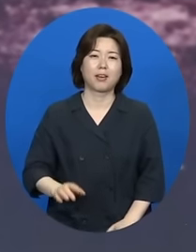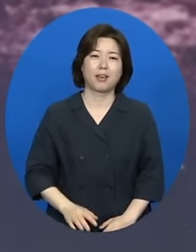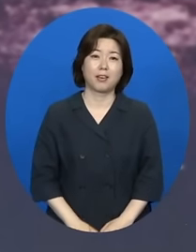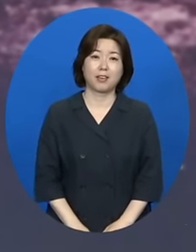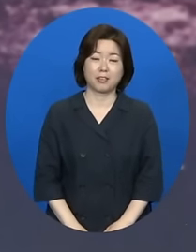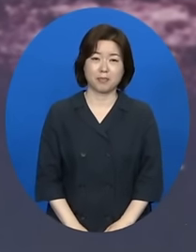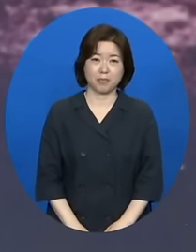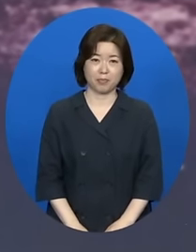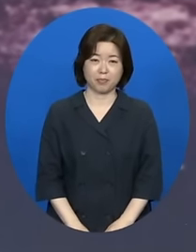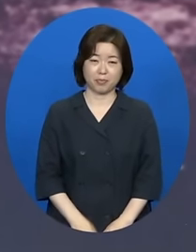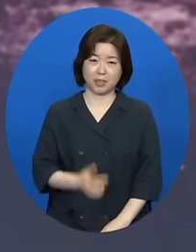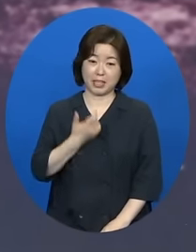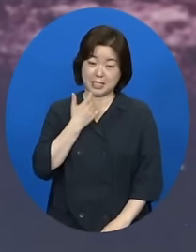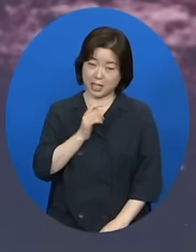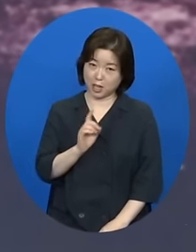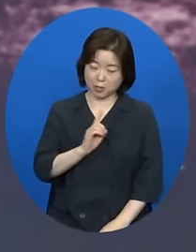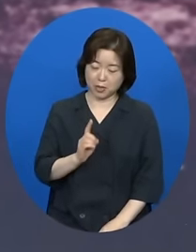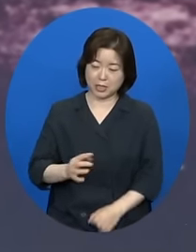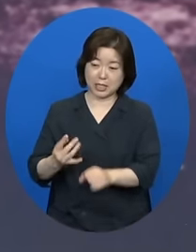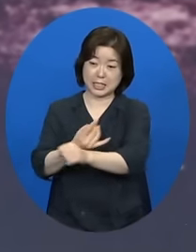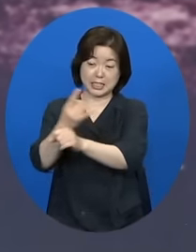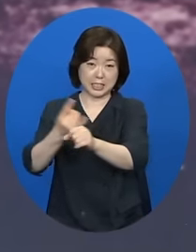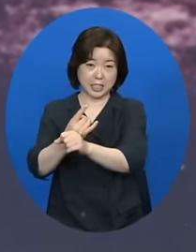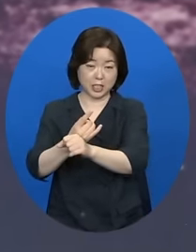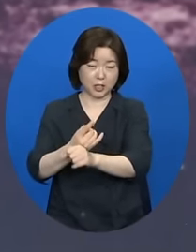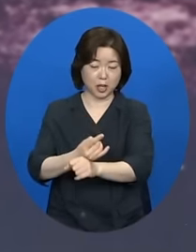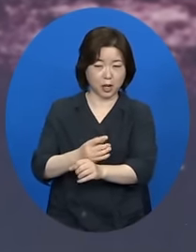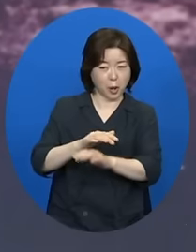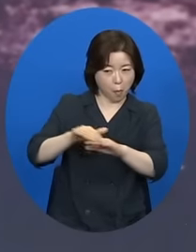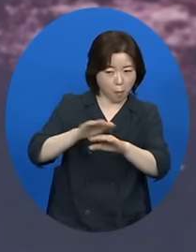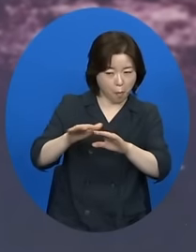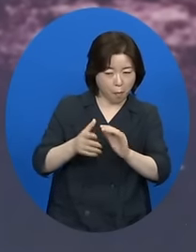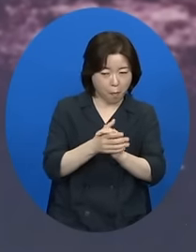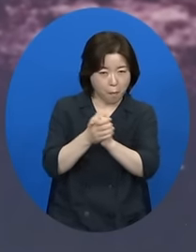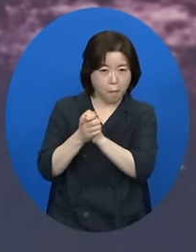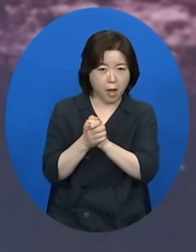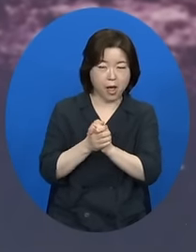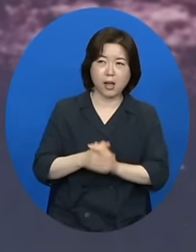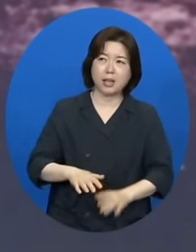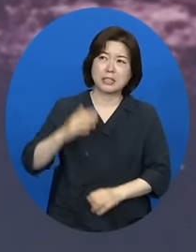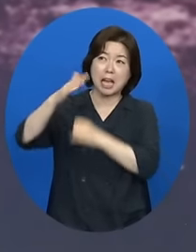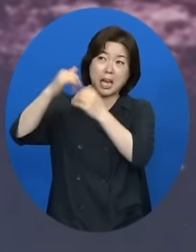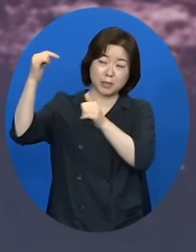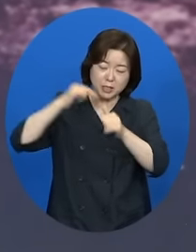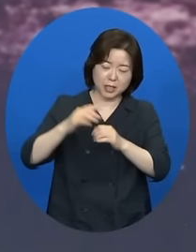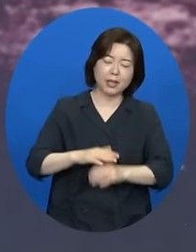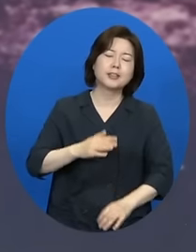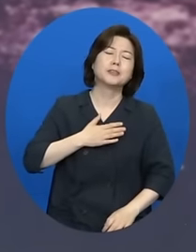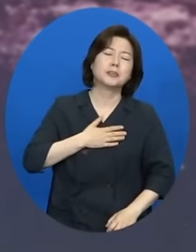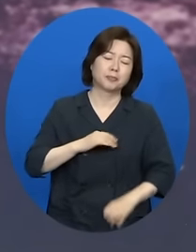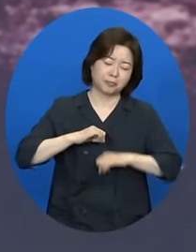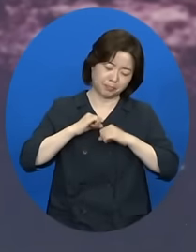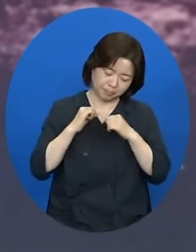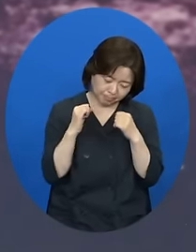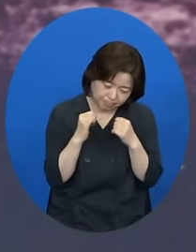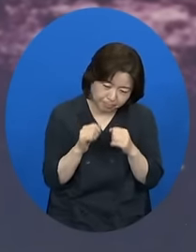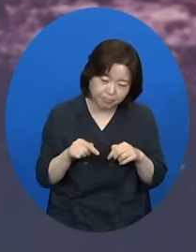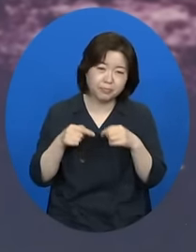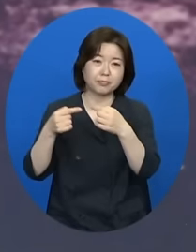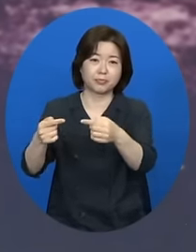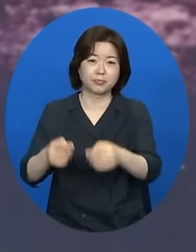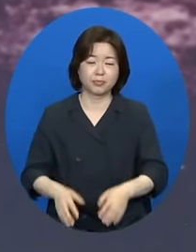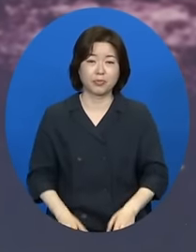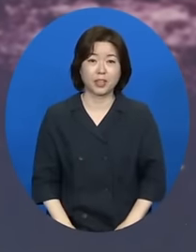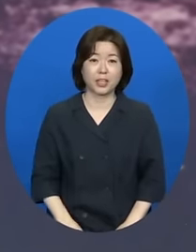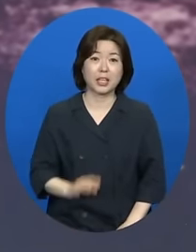자, 지금 야곱이 어쨌든 에서와 화해하는 길로 순종해서 갔잖아요. 사이가 정말 죽을 것만 같지만 순종해서 갔잖아요. 하나님은 왜